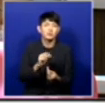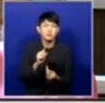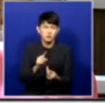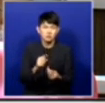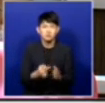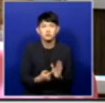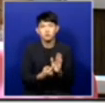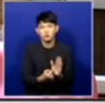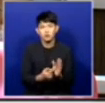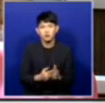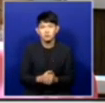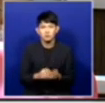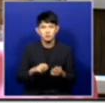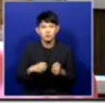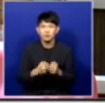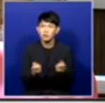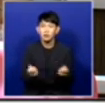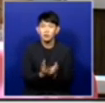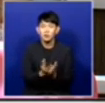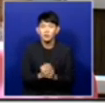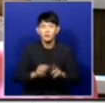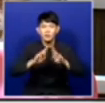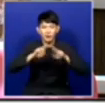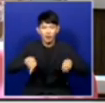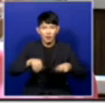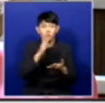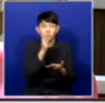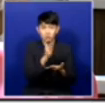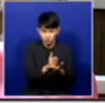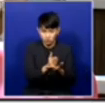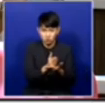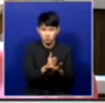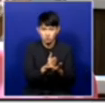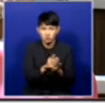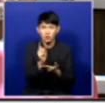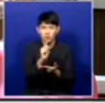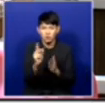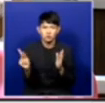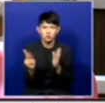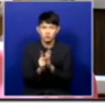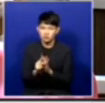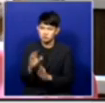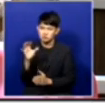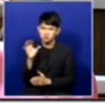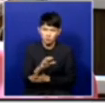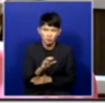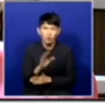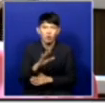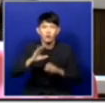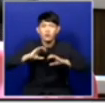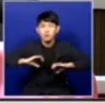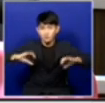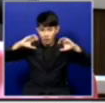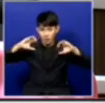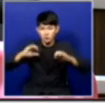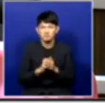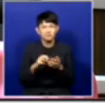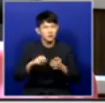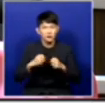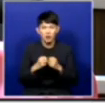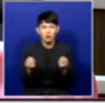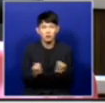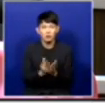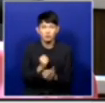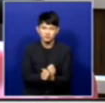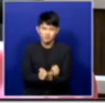พาะผลกระทบที่เกิดจากการหยุดกิจการจากมาตรการของรัฐได้ส่งผลกระทบต่อการจ้างงานภ